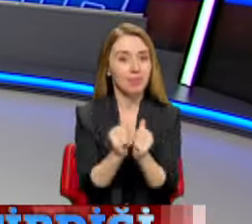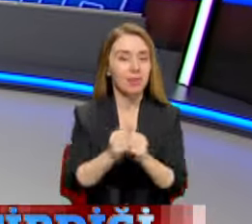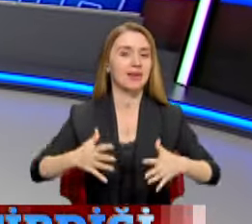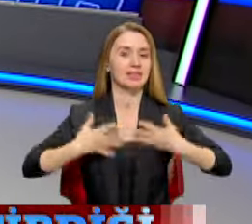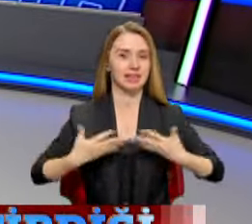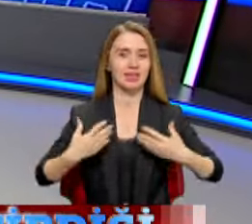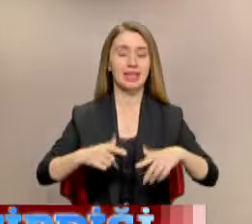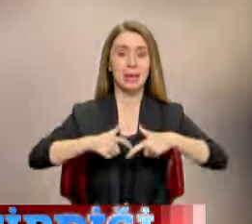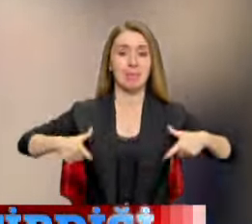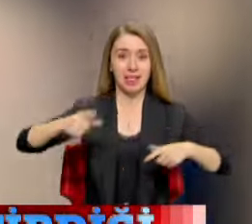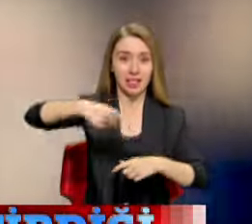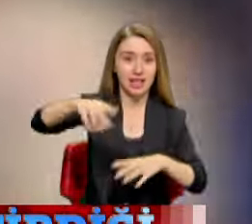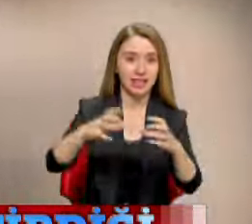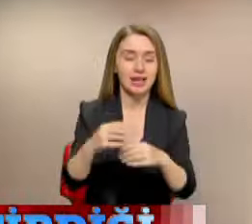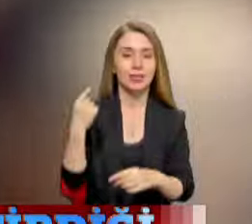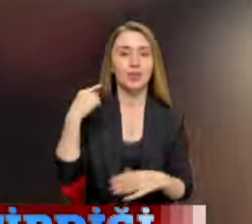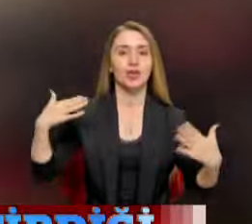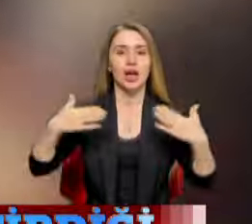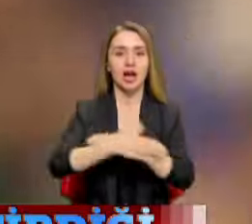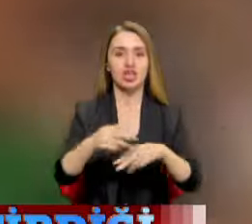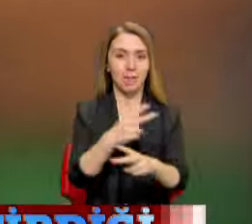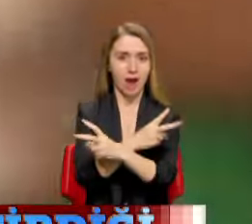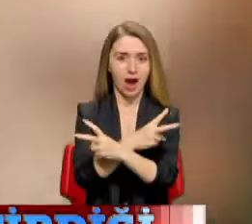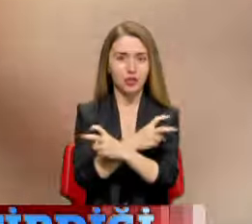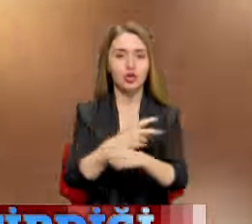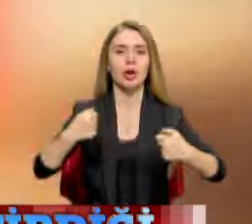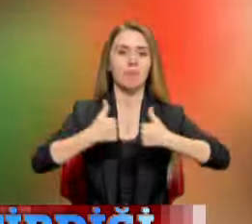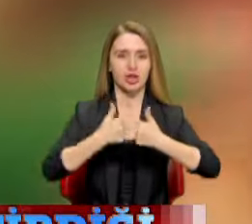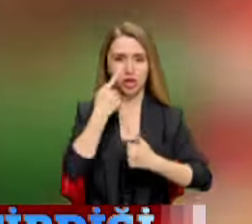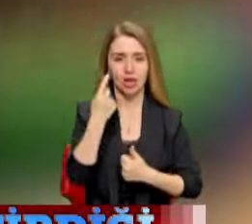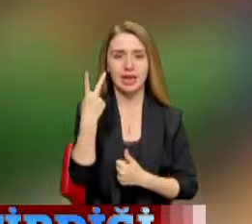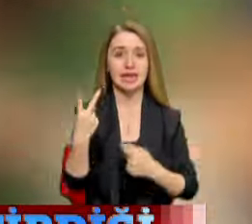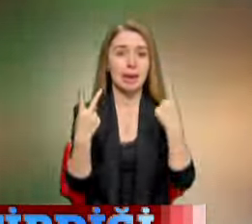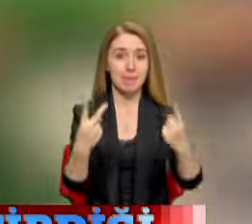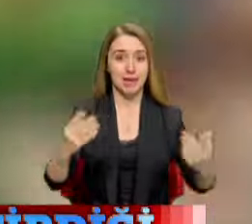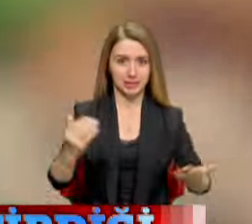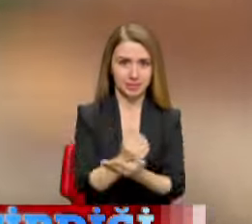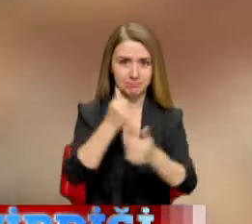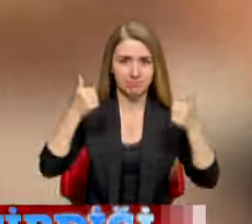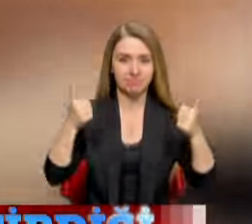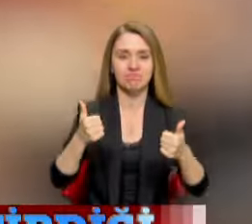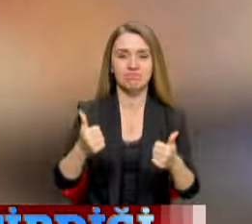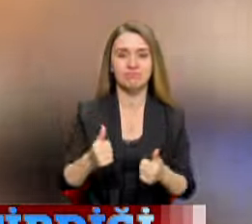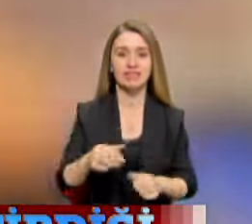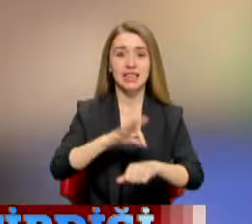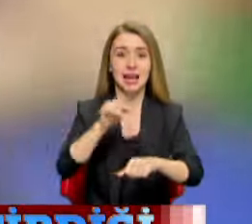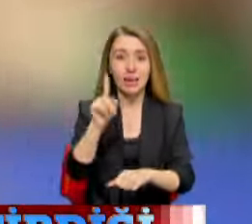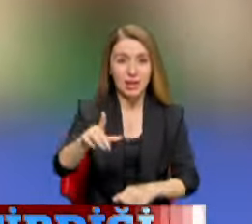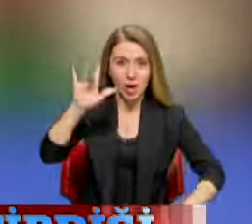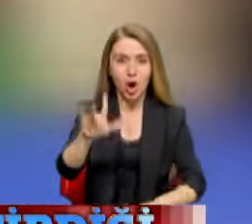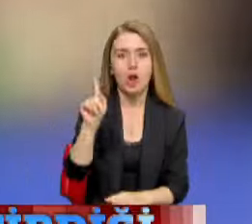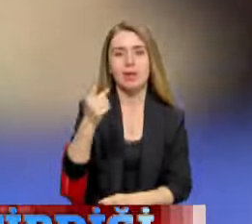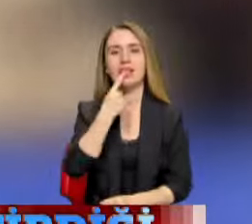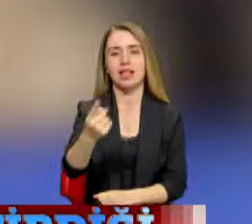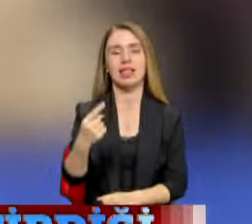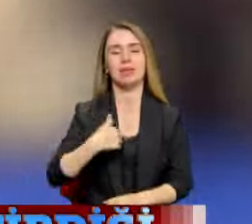sevindik. Millilerimiz dün akşam Avusturya karşılaşmasında 2-1 galip geldi. Dakika bir, gol bir dediler. O